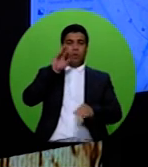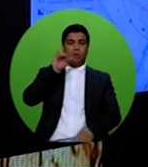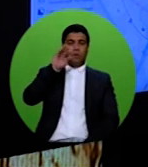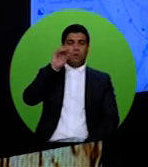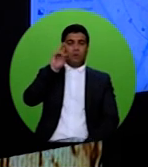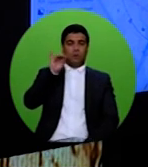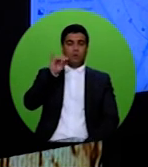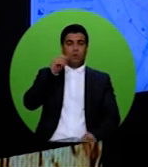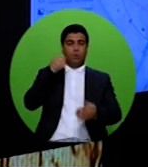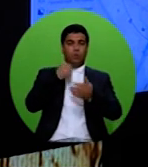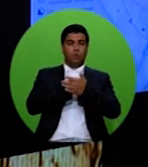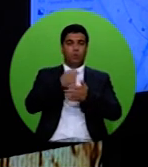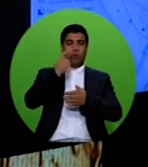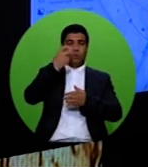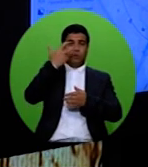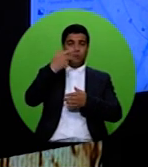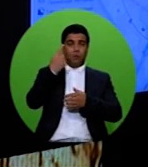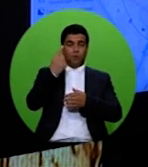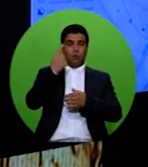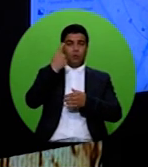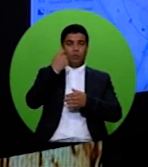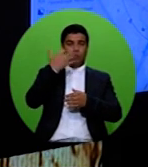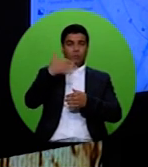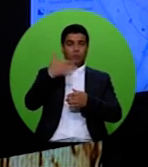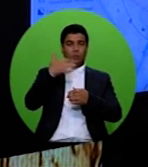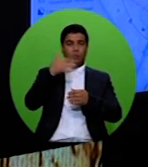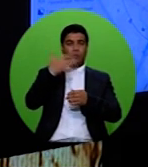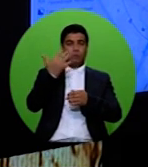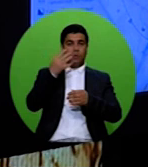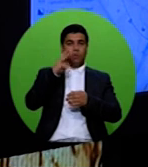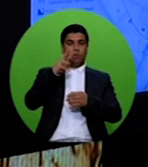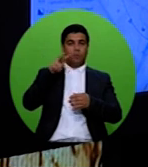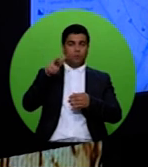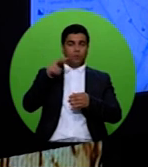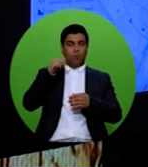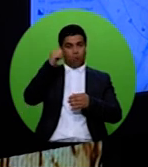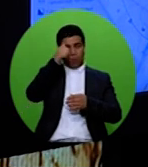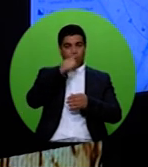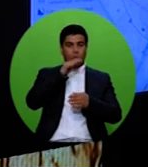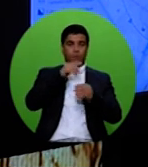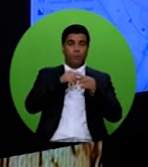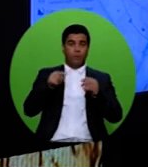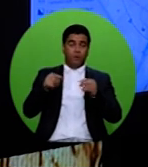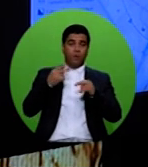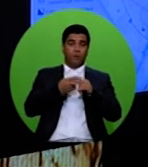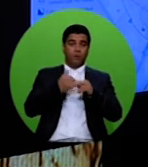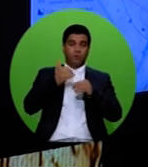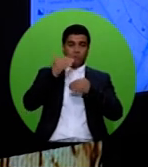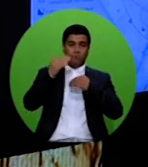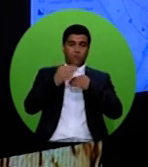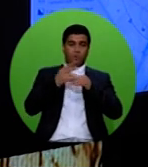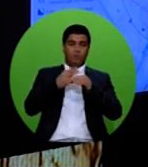осадков достигает от 131 до 155 миллиметров в год. Если мы приближаемся